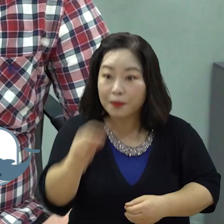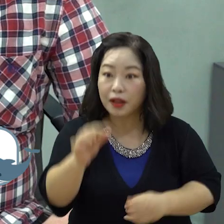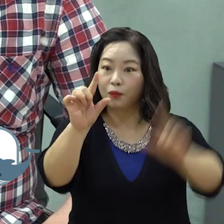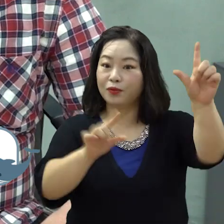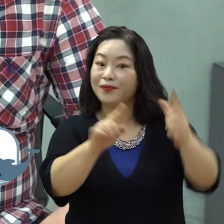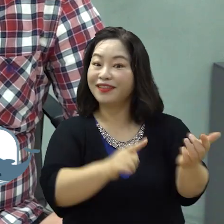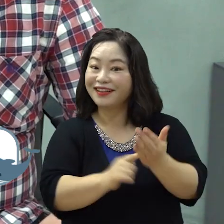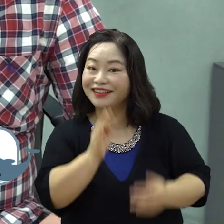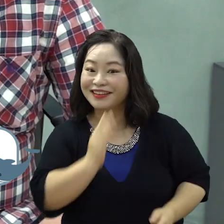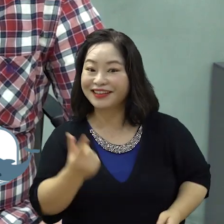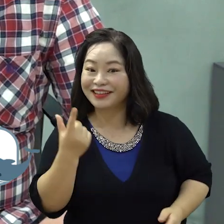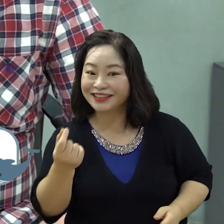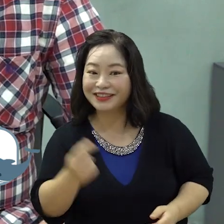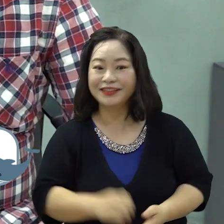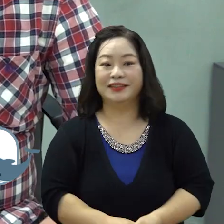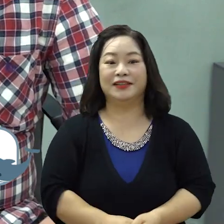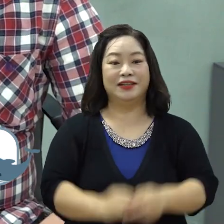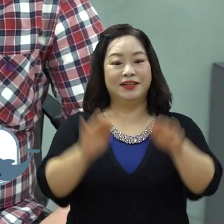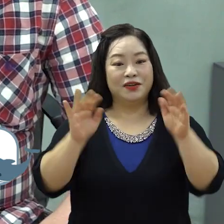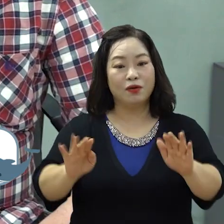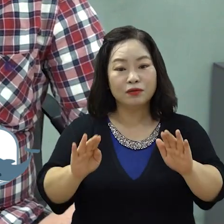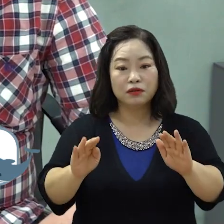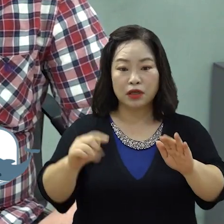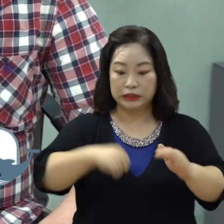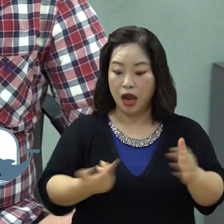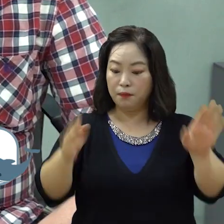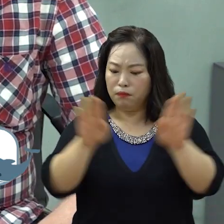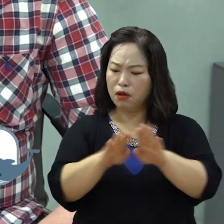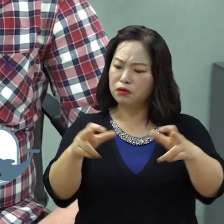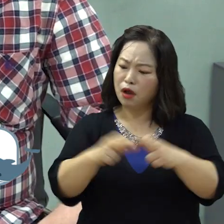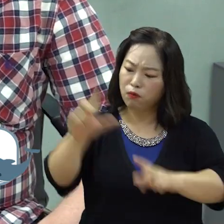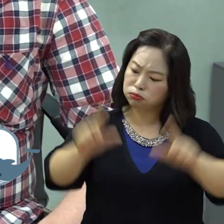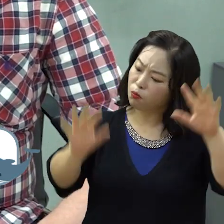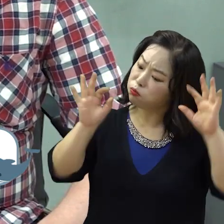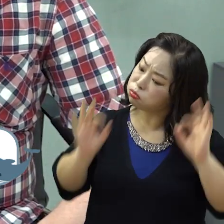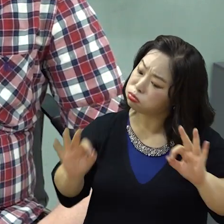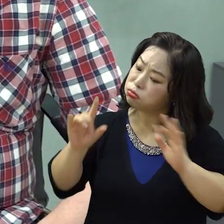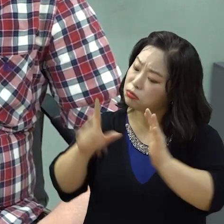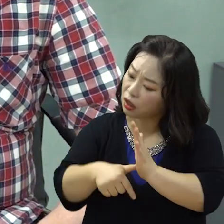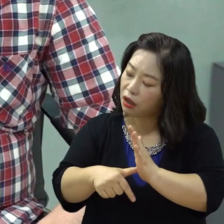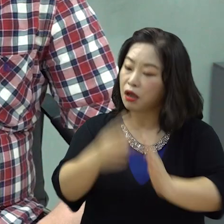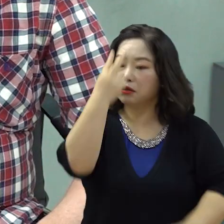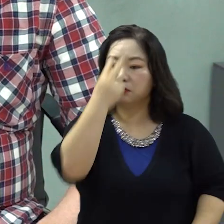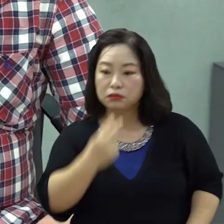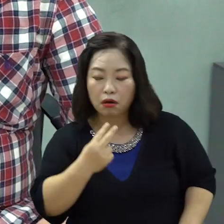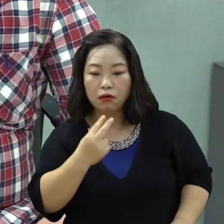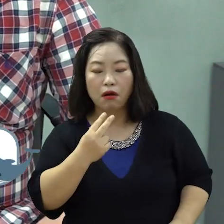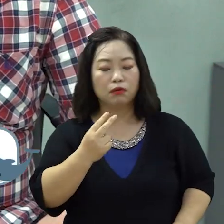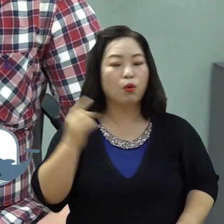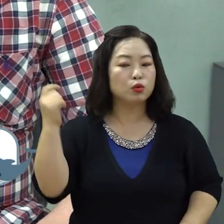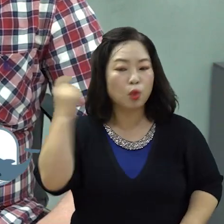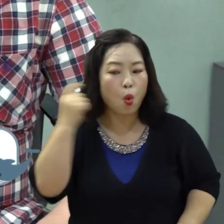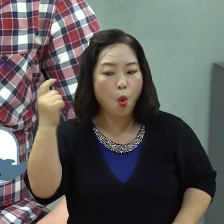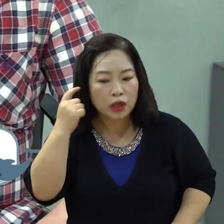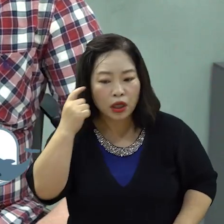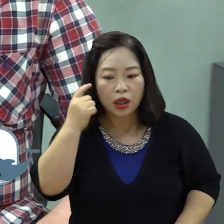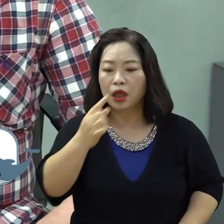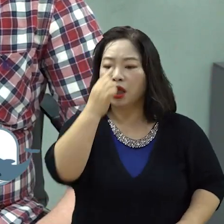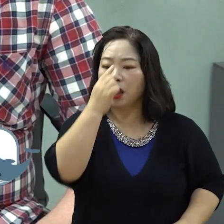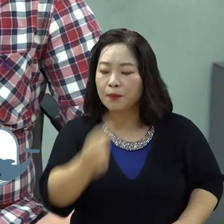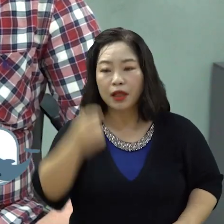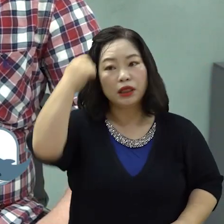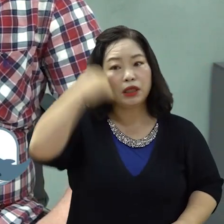예민하게 반응을 하는 게 묘사가 되잖아요. 예. 그래서 자폐성 장애인들이 시각, 청각, 후각이나 이런 감각들,